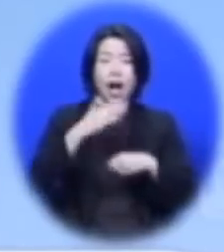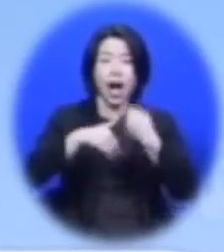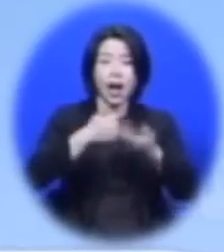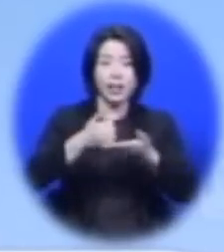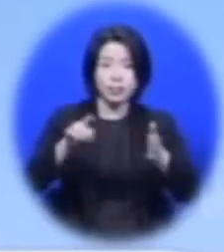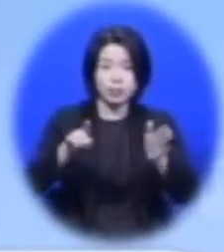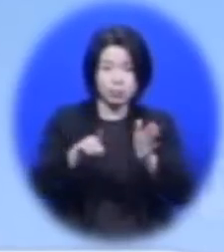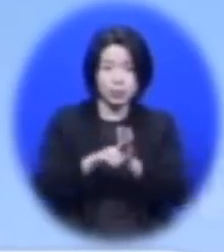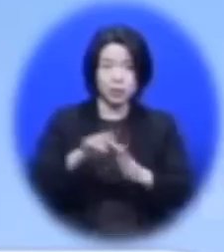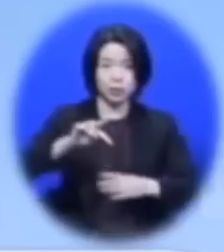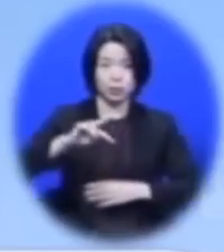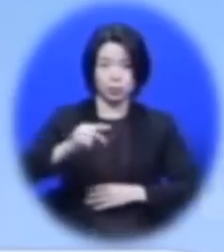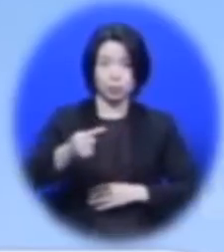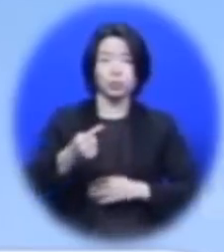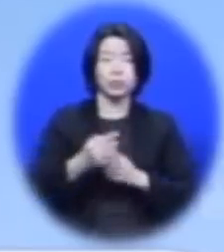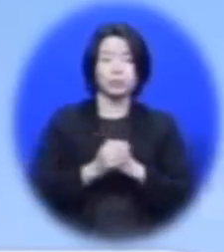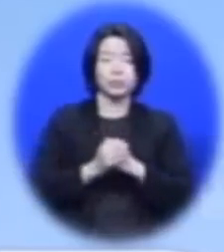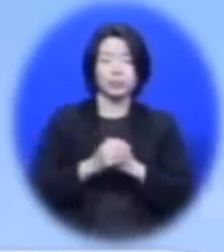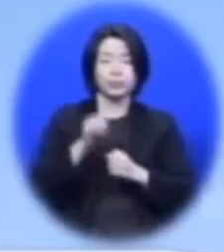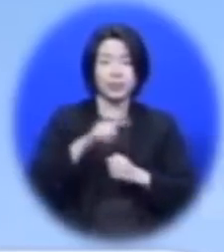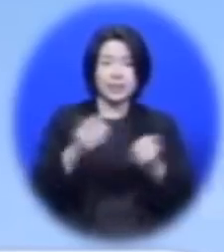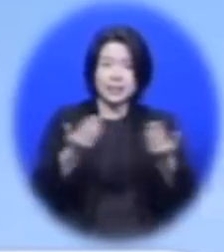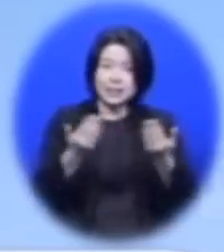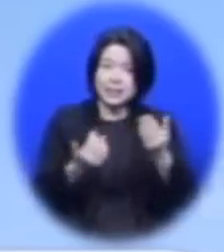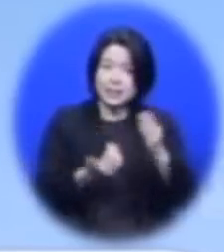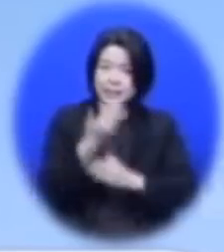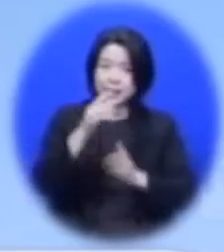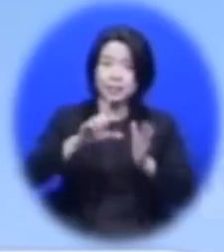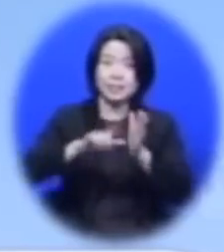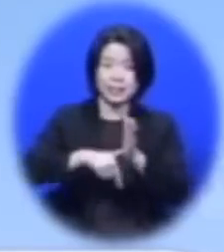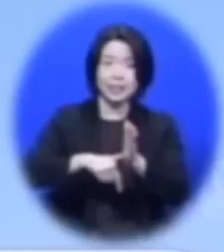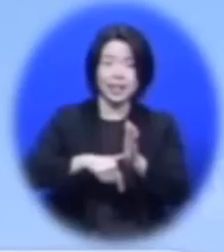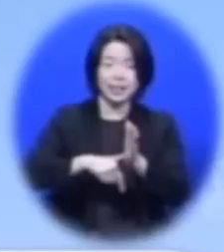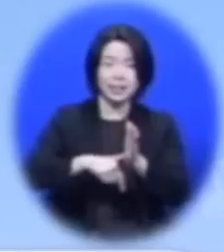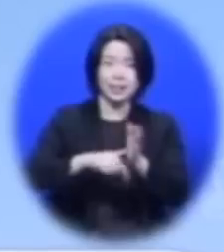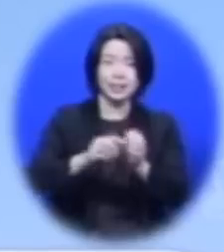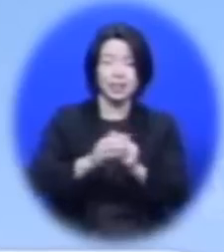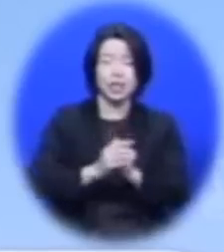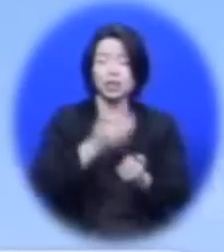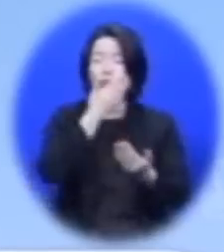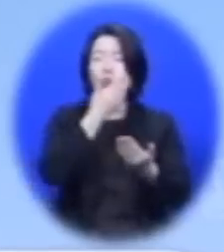하나님을 믿어도 이 사건 시간이